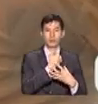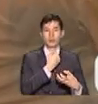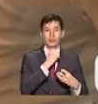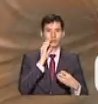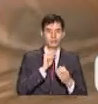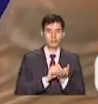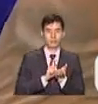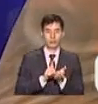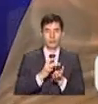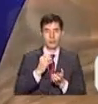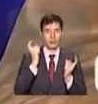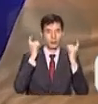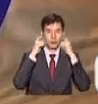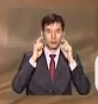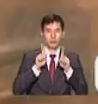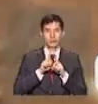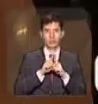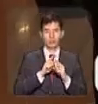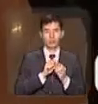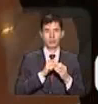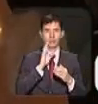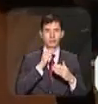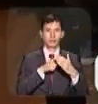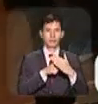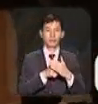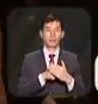беспроводные наушники Galaxy Buds.